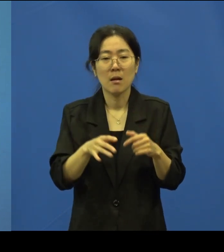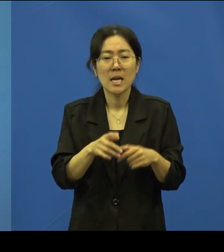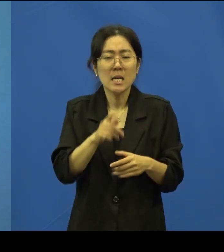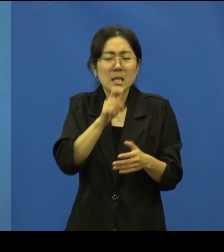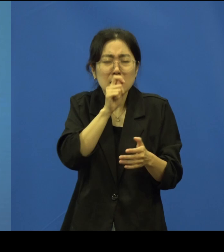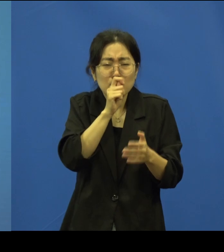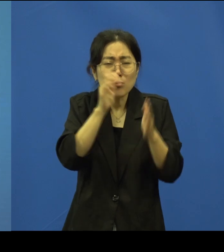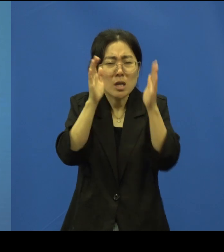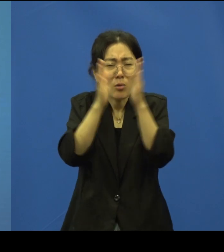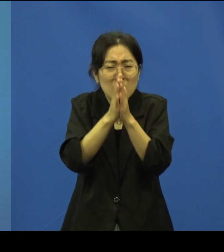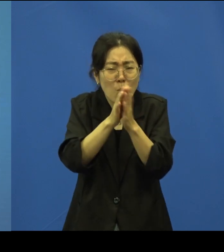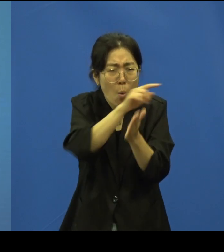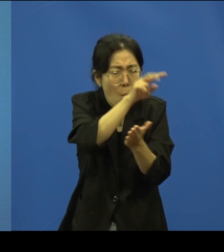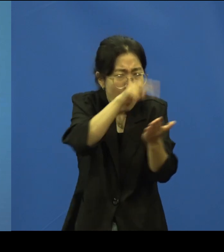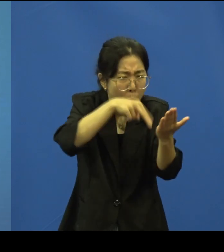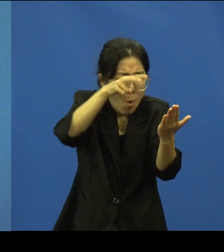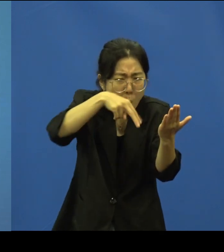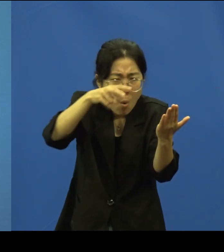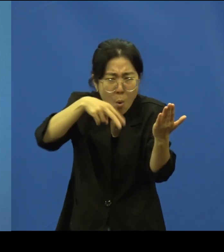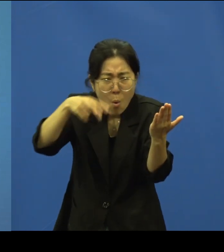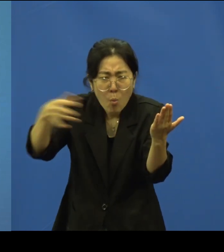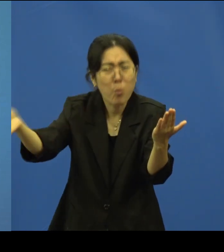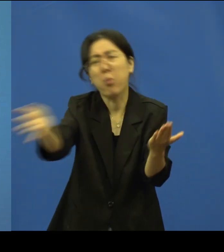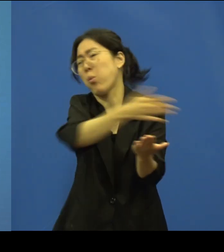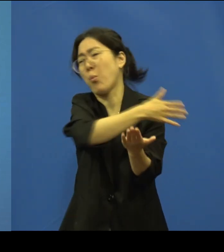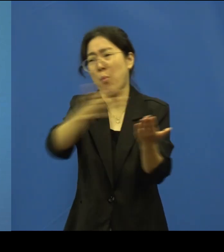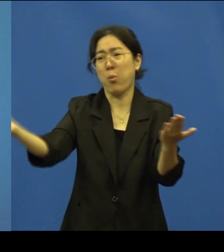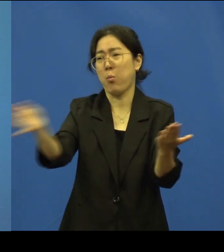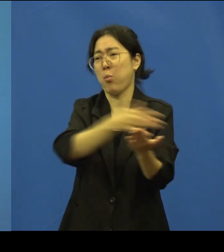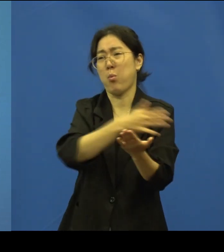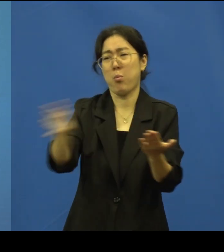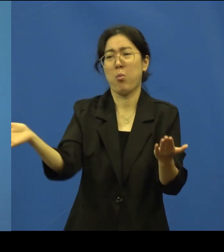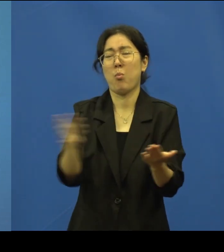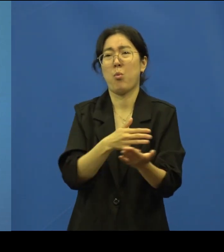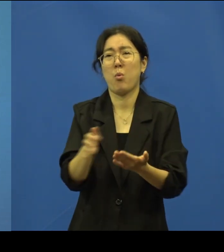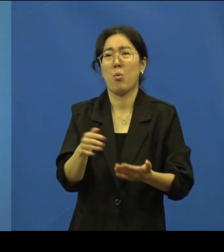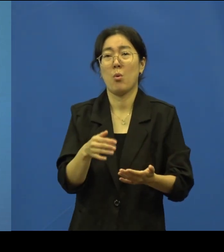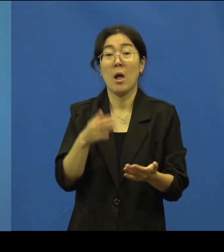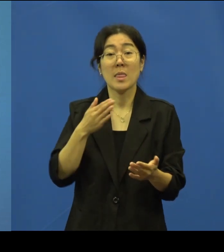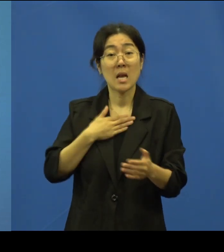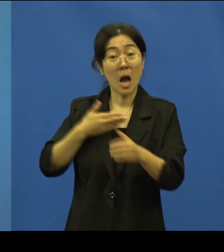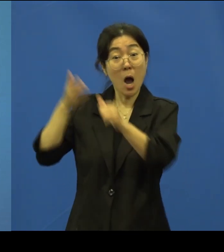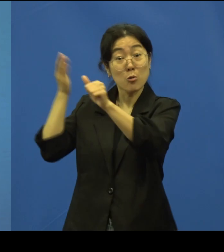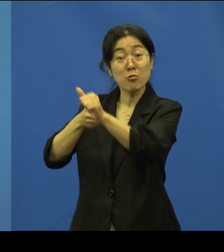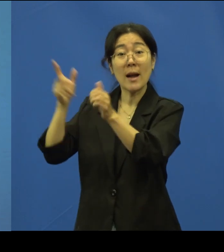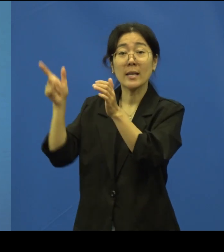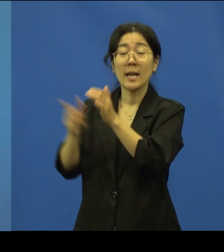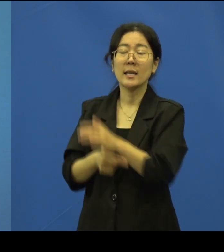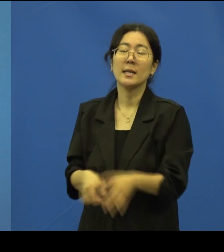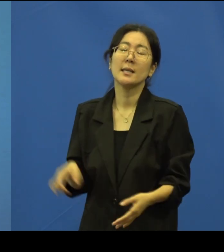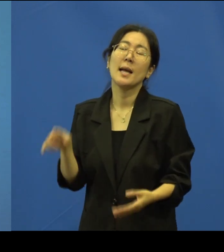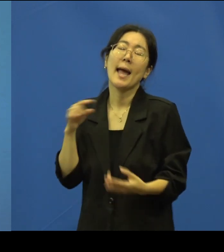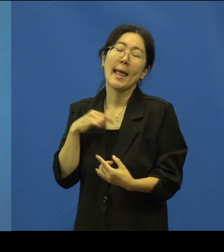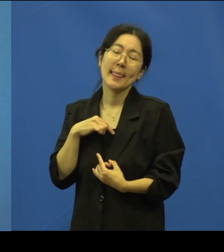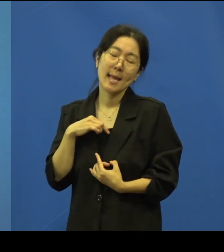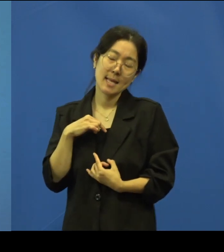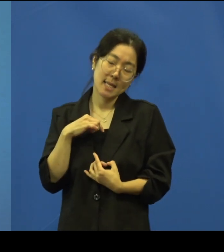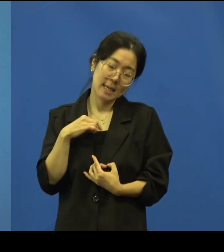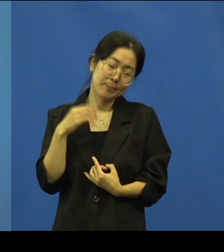될 것들을 말씀하고 있어요. 그런데 우리가 어떤 구해야 될 것에 대해서 기도하는 것에